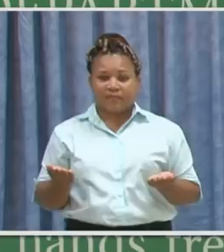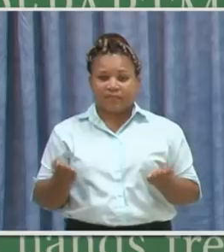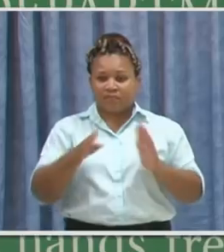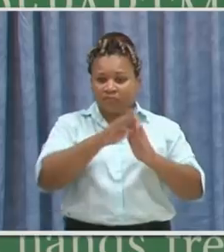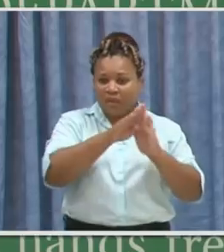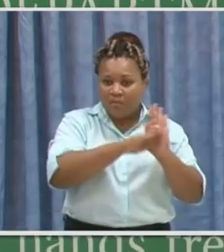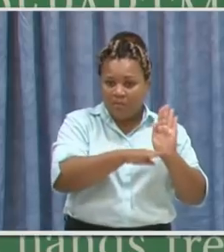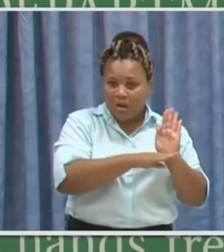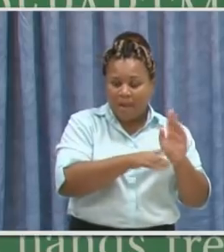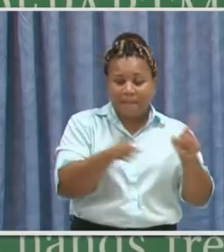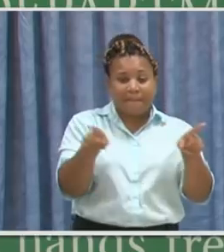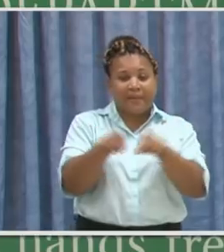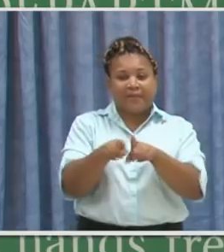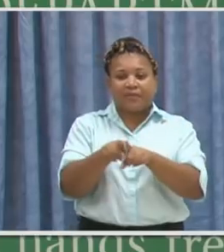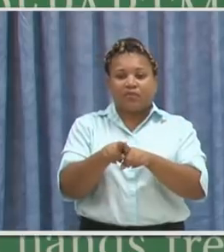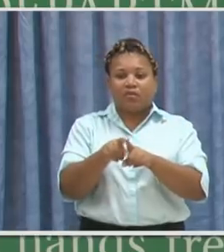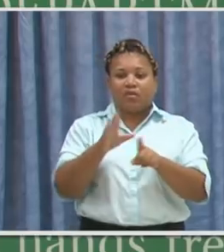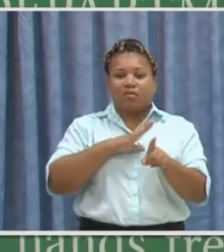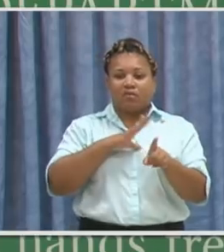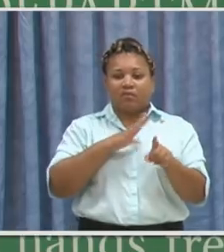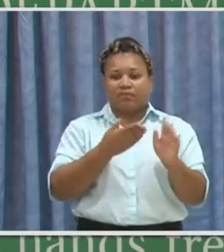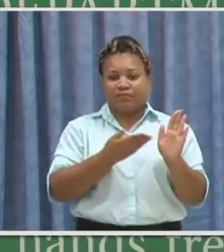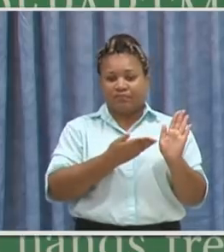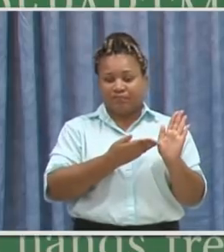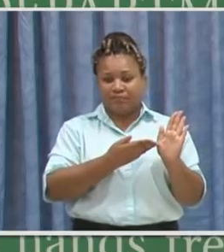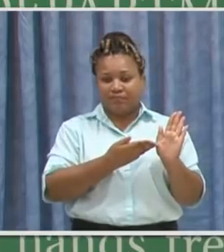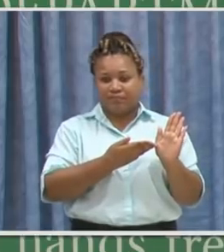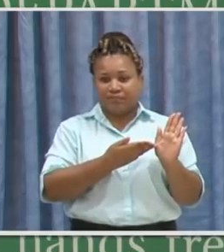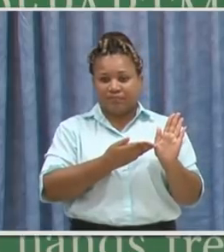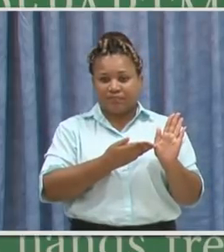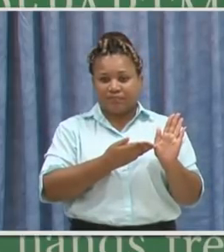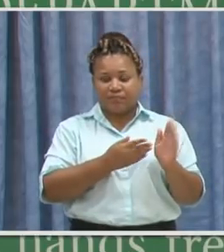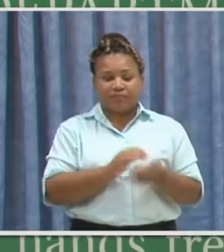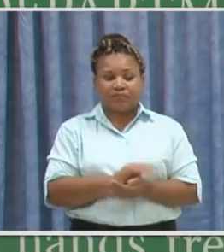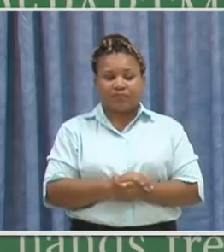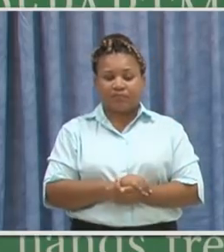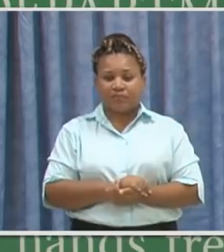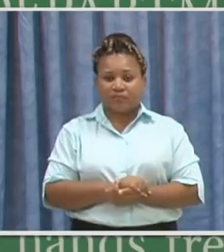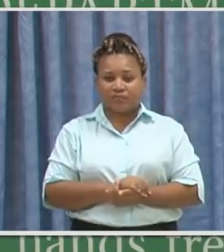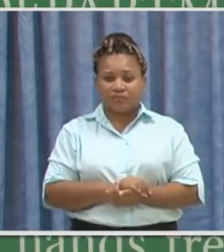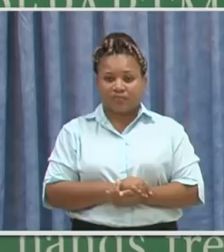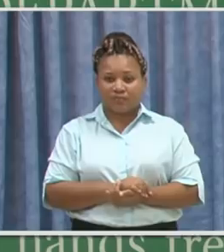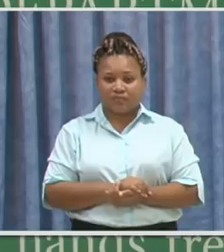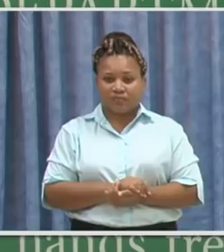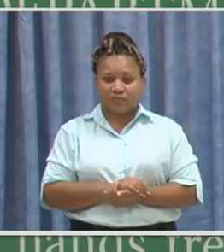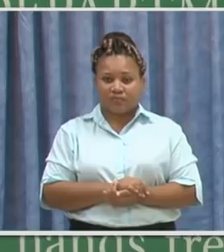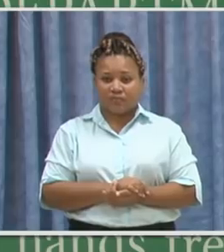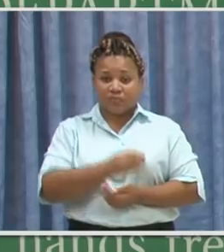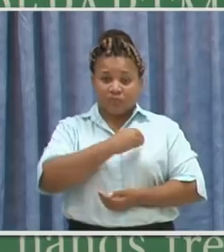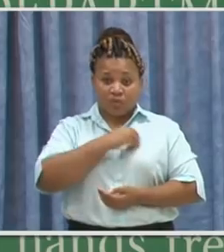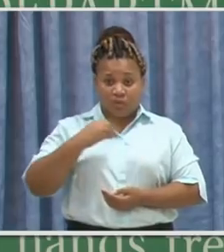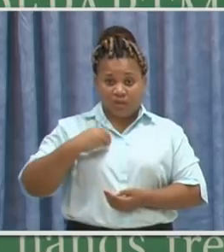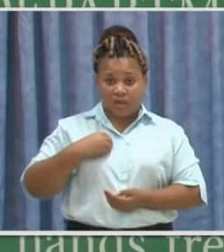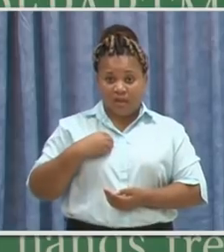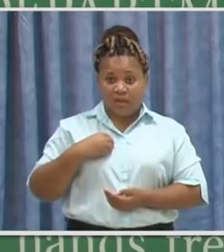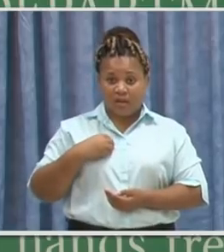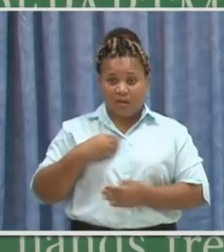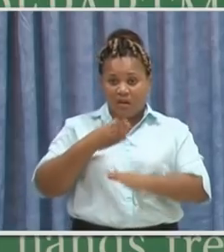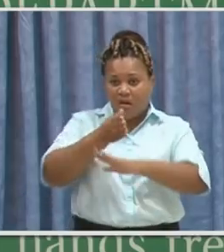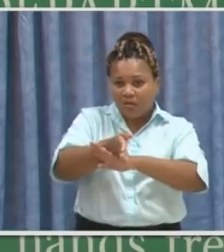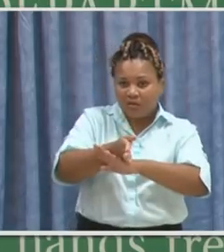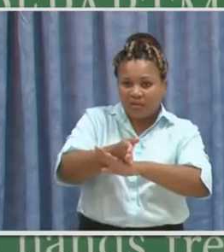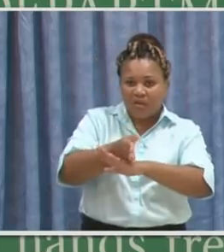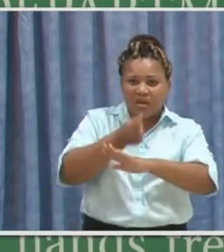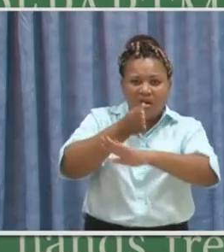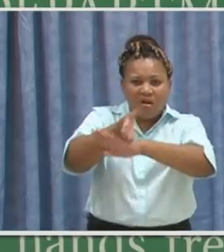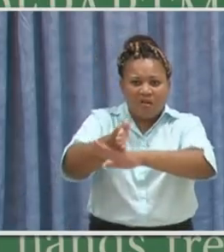peut gagner servi depuis plusieurs semaines ensemble avec ben l'agence nous travaillons très proche avec eux. Et côté airport, il n'y a pas beaucoup de mouvement